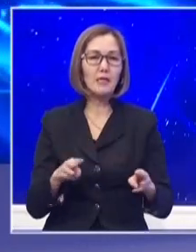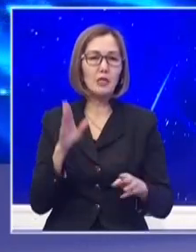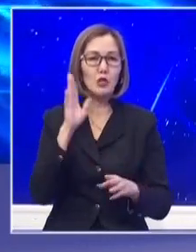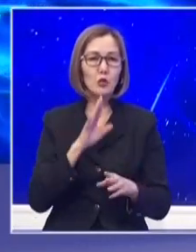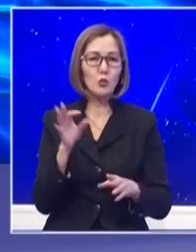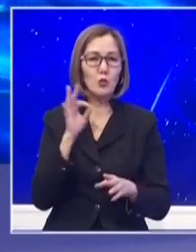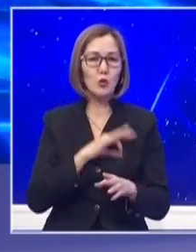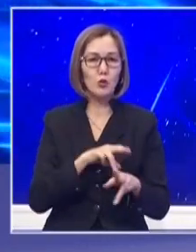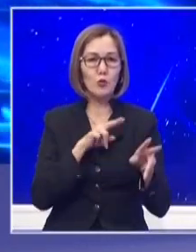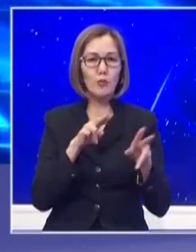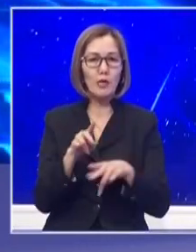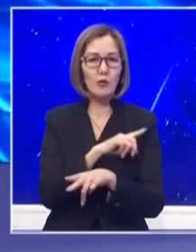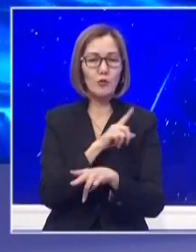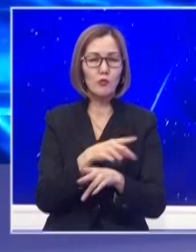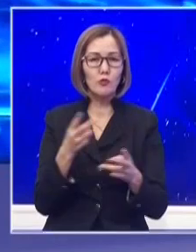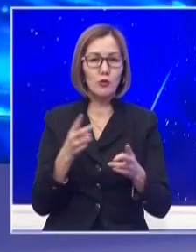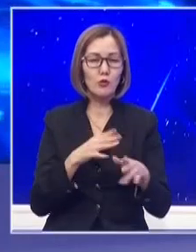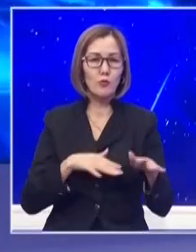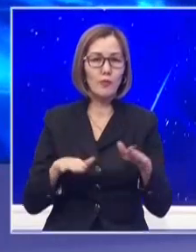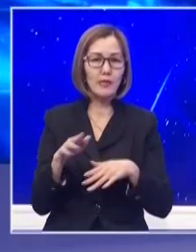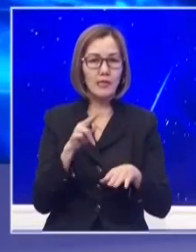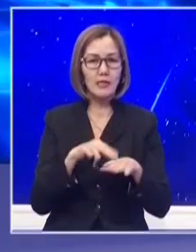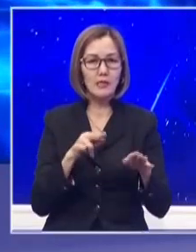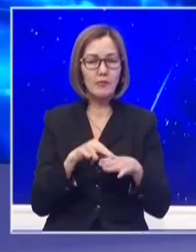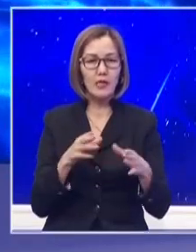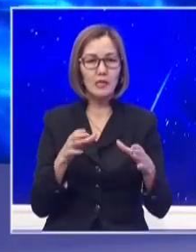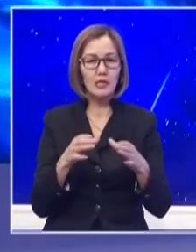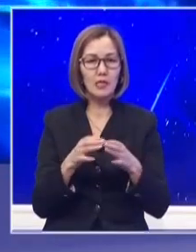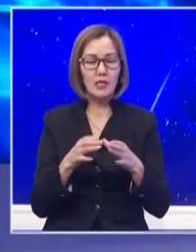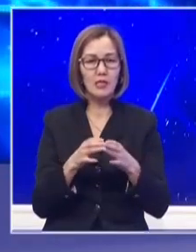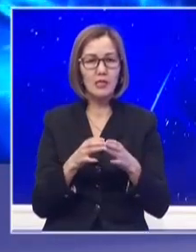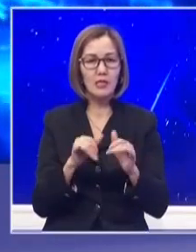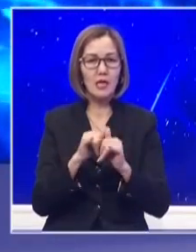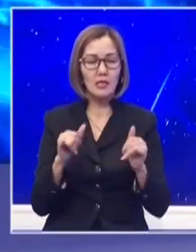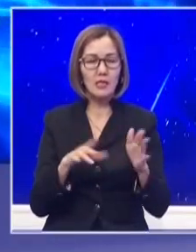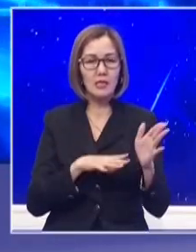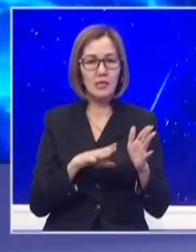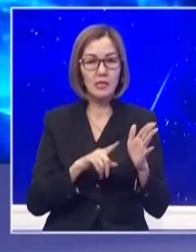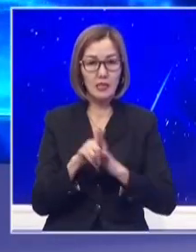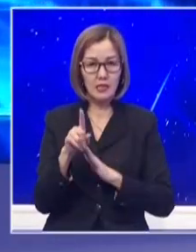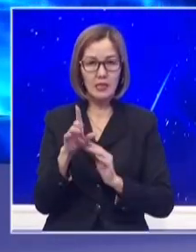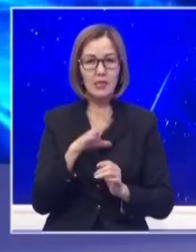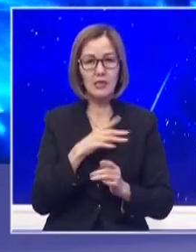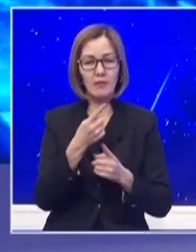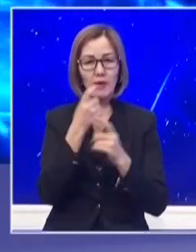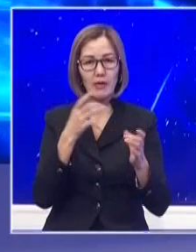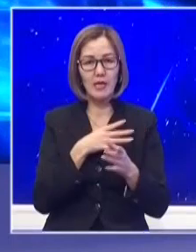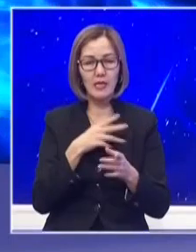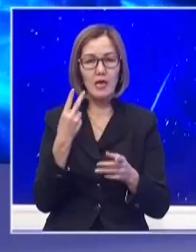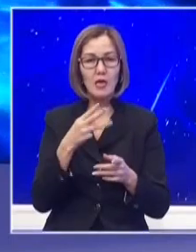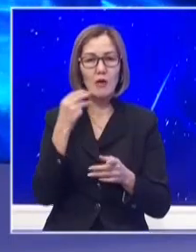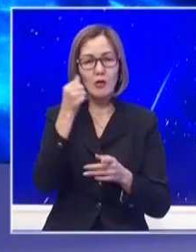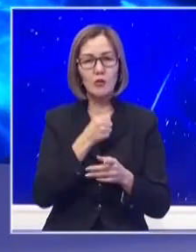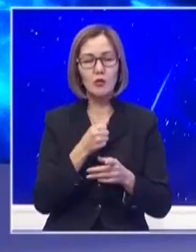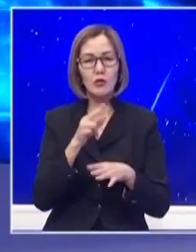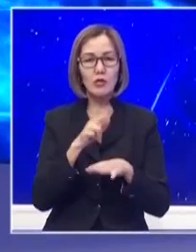Нұржан Нұржігітов су тұтынуды бақылауды күшейту үшін бассейндік инспекция штатын арттырдық деп хабарлайды.